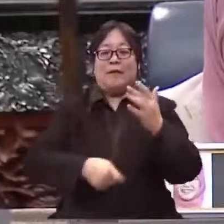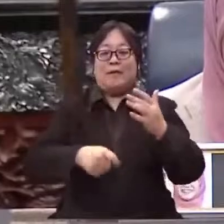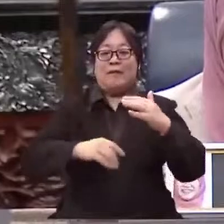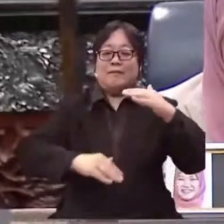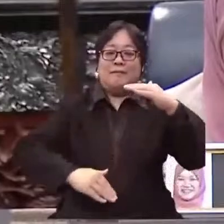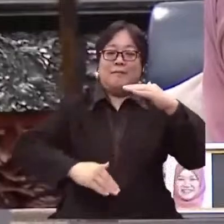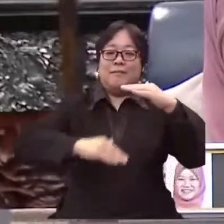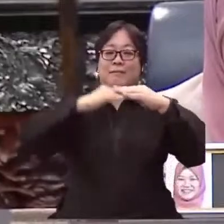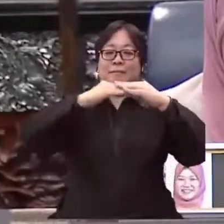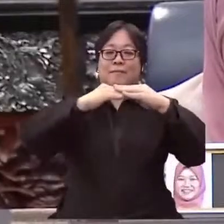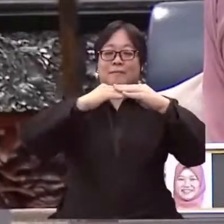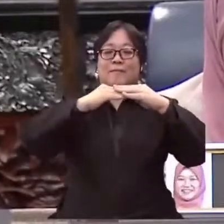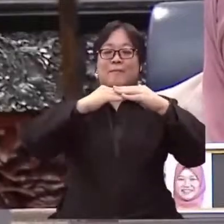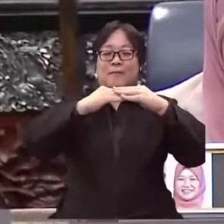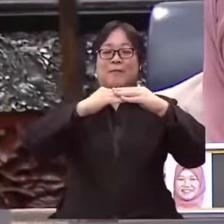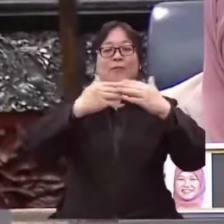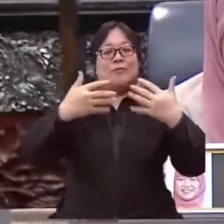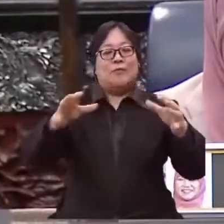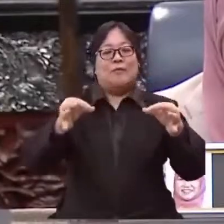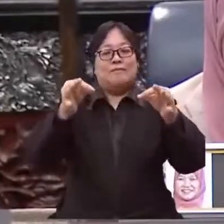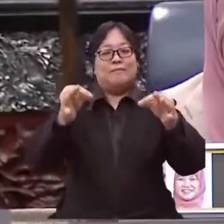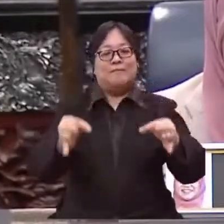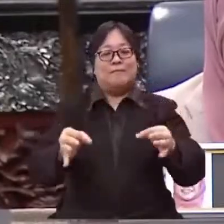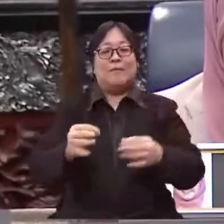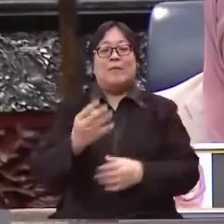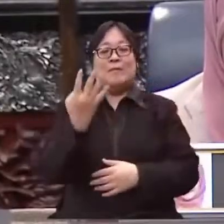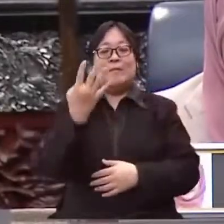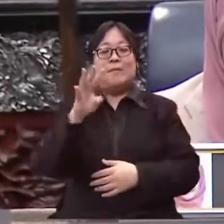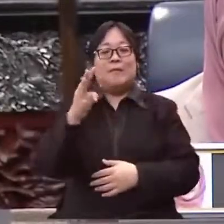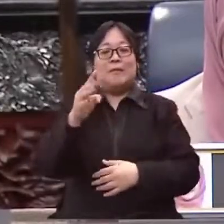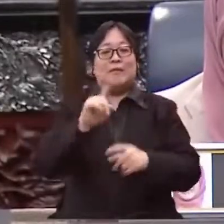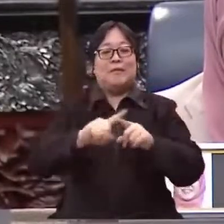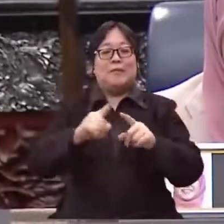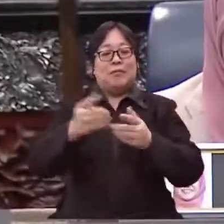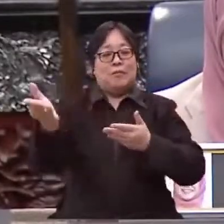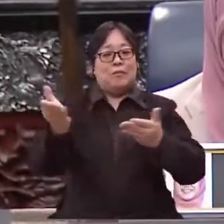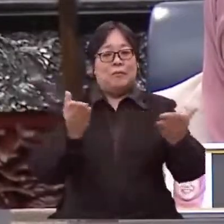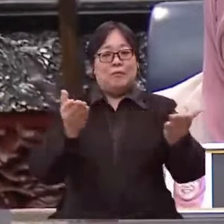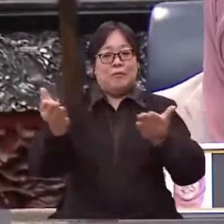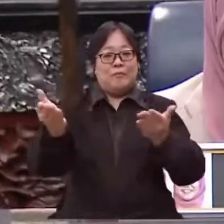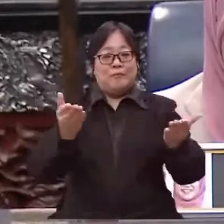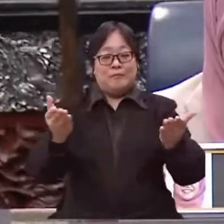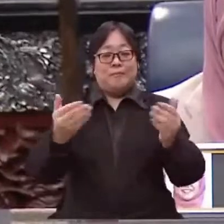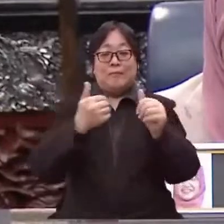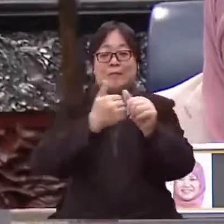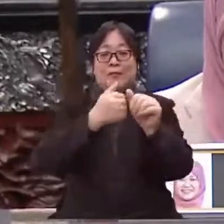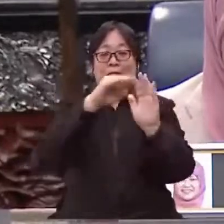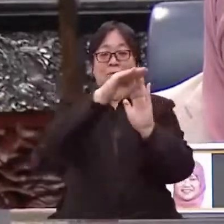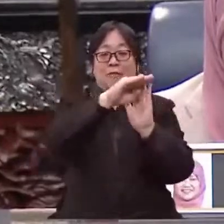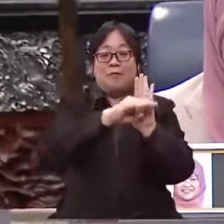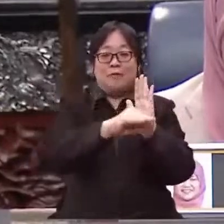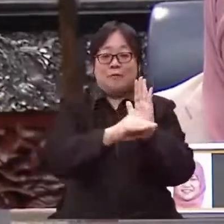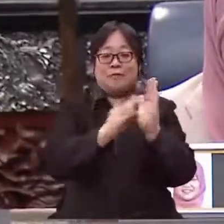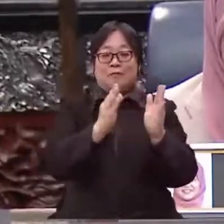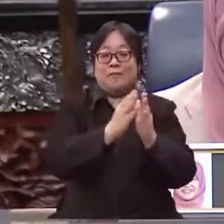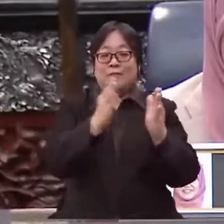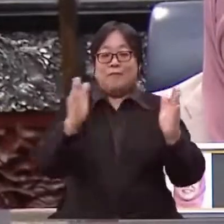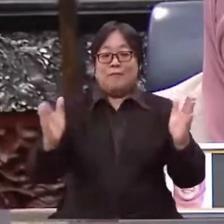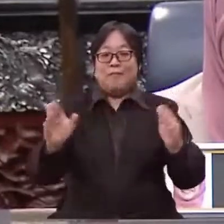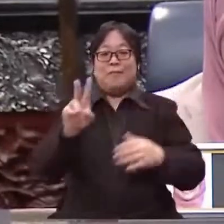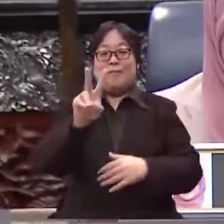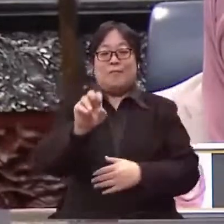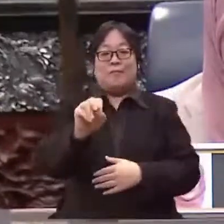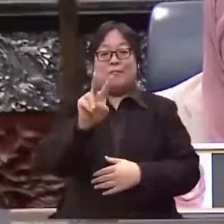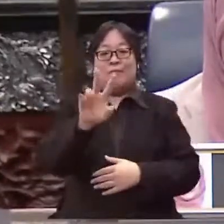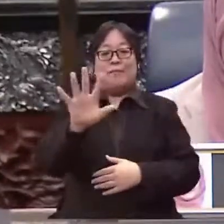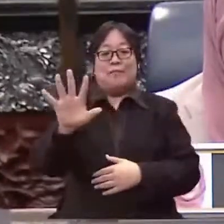telah ditetapkan bagi 14 kemudahan dan kenikmatan yang diselenggarakan untuk tempo sehingga